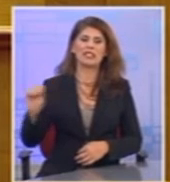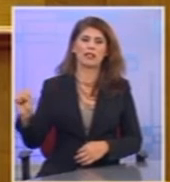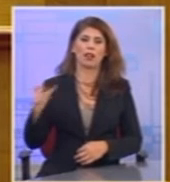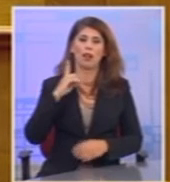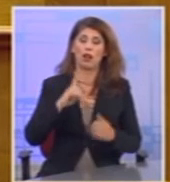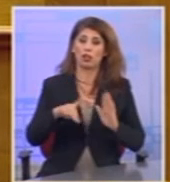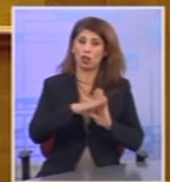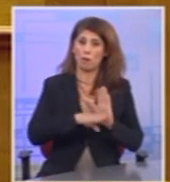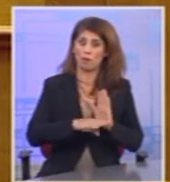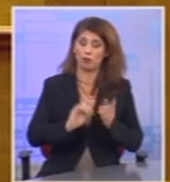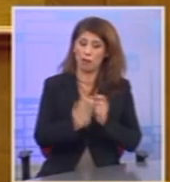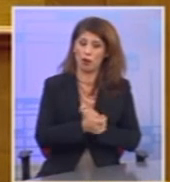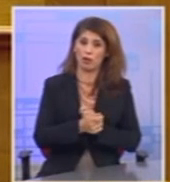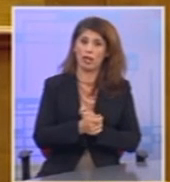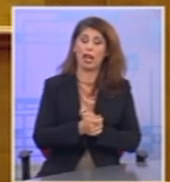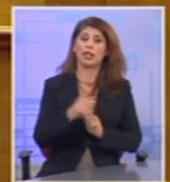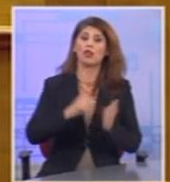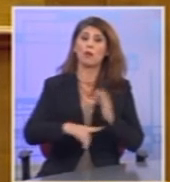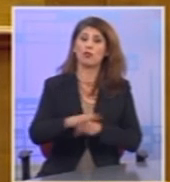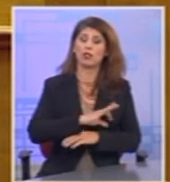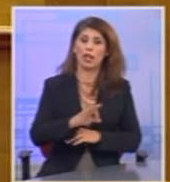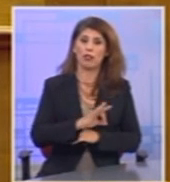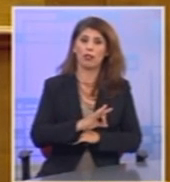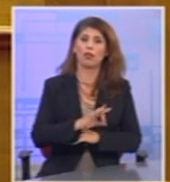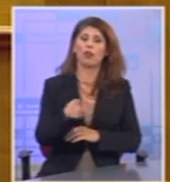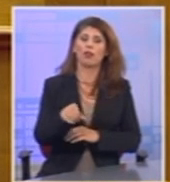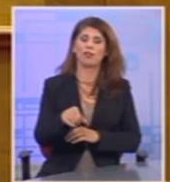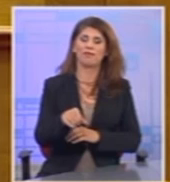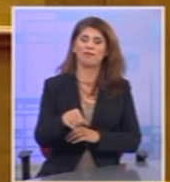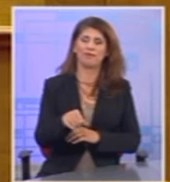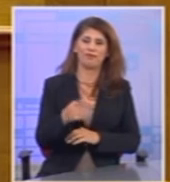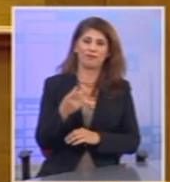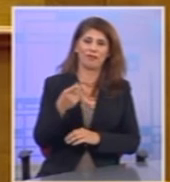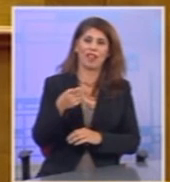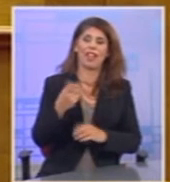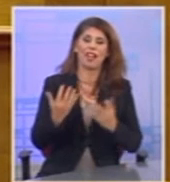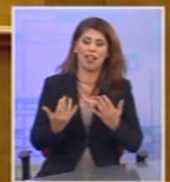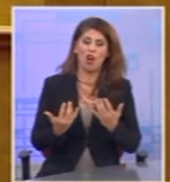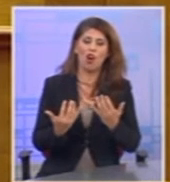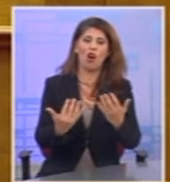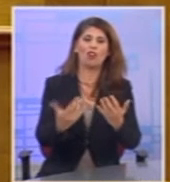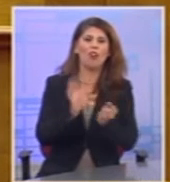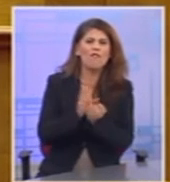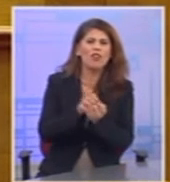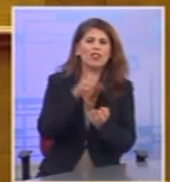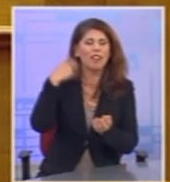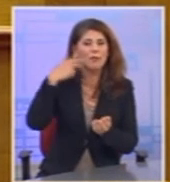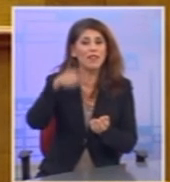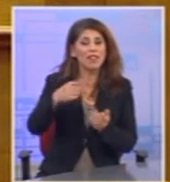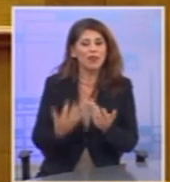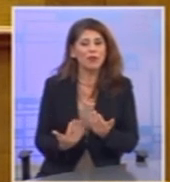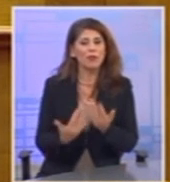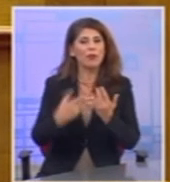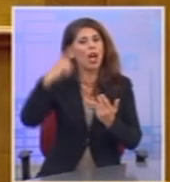για τις βοσκίσιμες γέες, εκεί που φυτρώνει και το κουτόχορτο, για τον